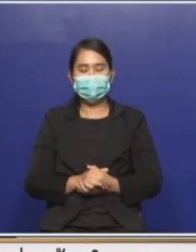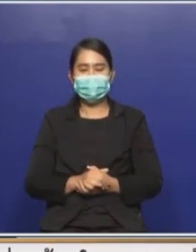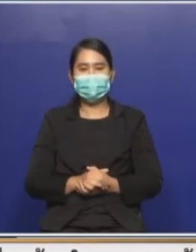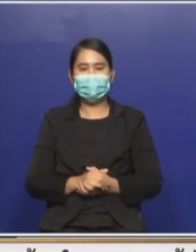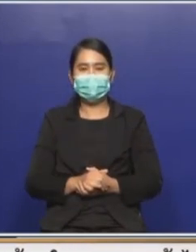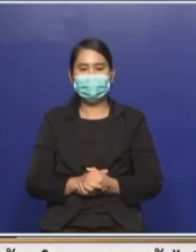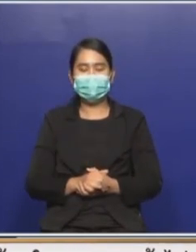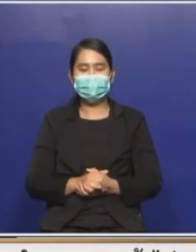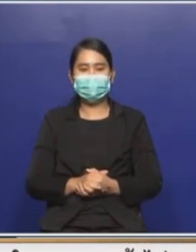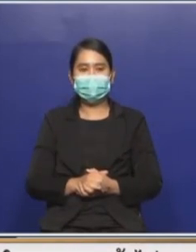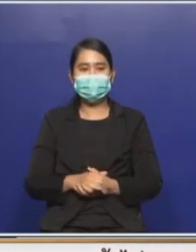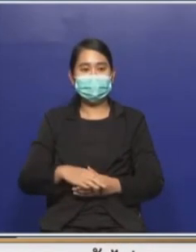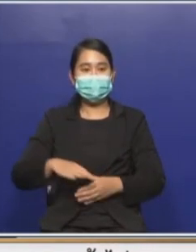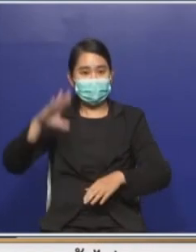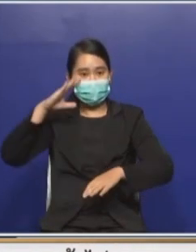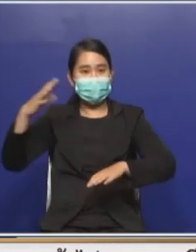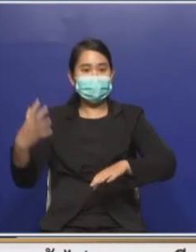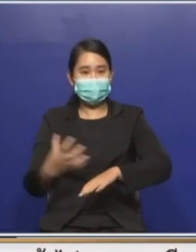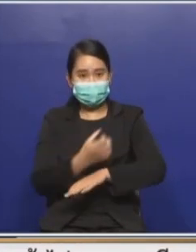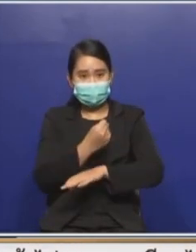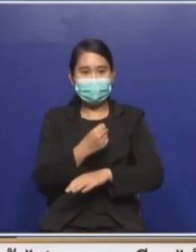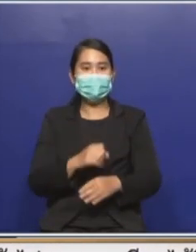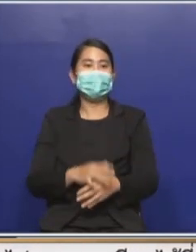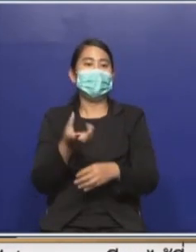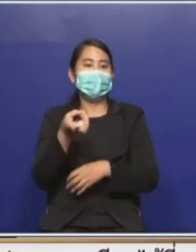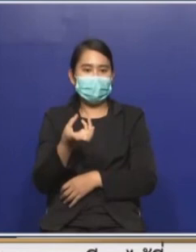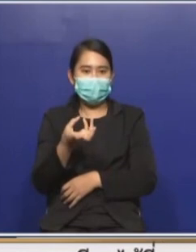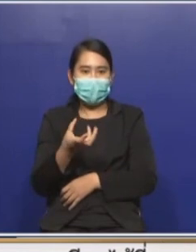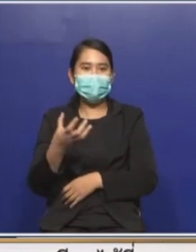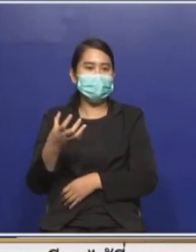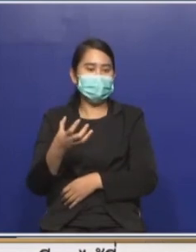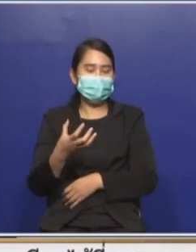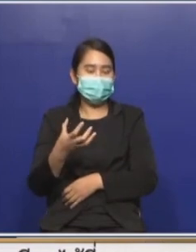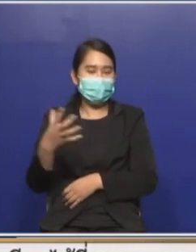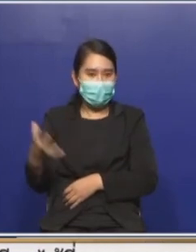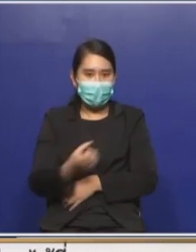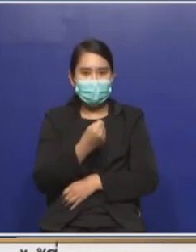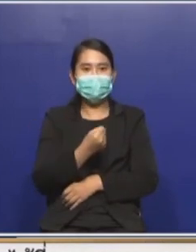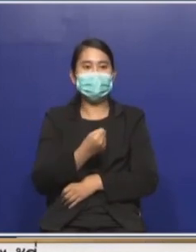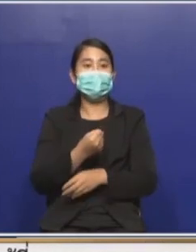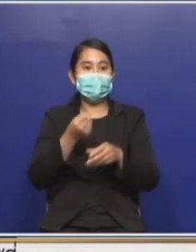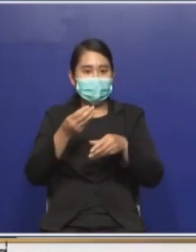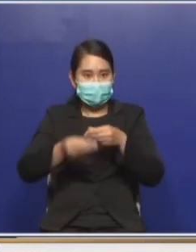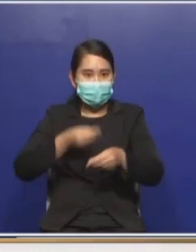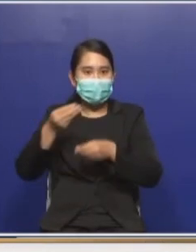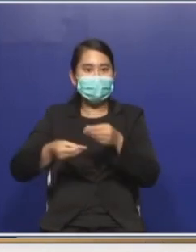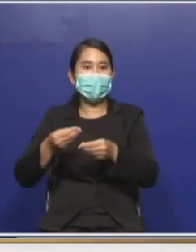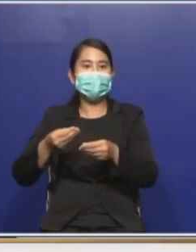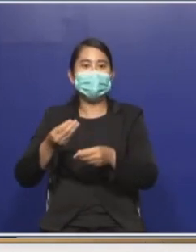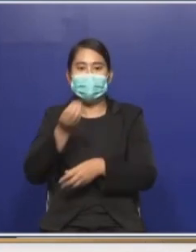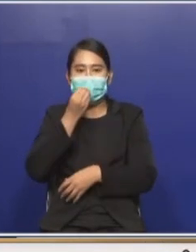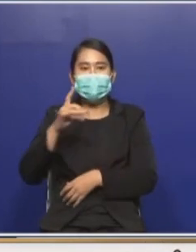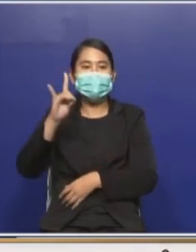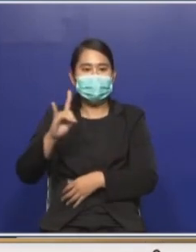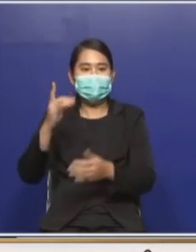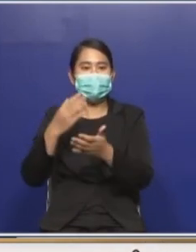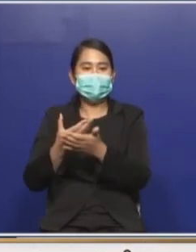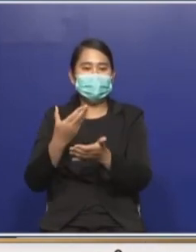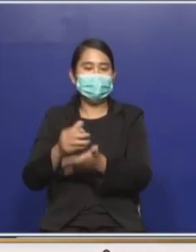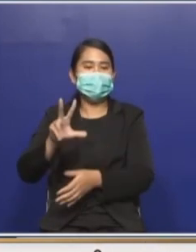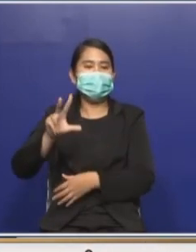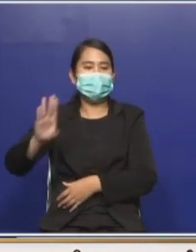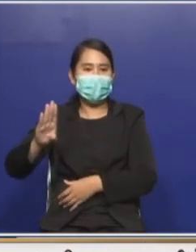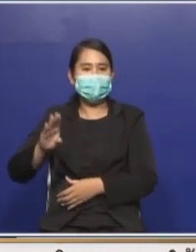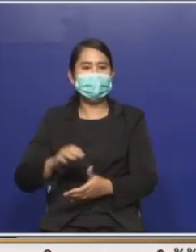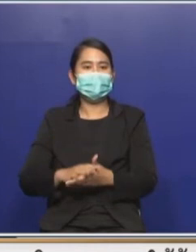ท่านยึดอำนาจมายึดข้าวชั้นหนึ่งเขามาแล้วเอาไปขายเป็นอาหารสัตว์กิโลละ3บาท